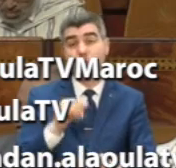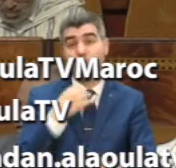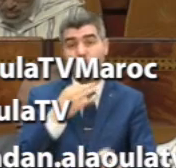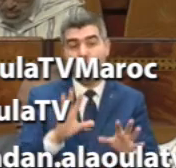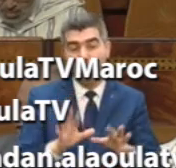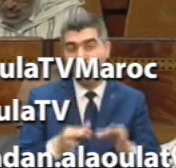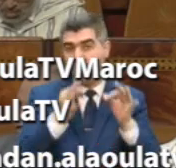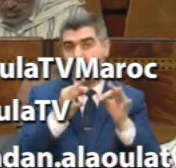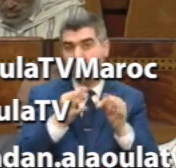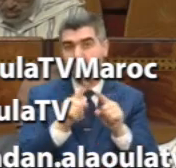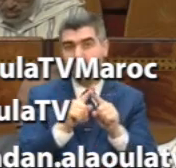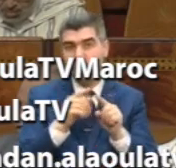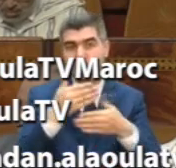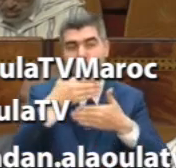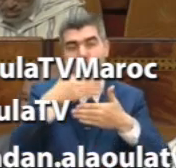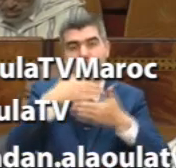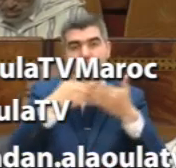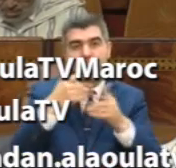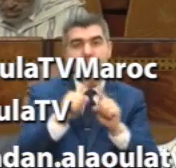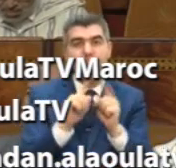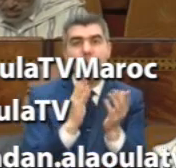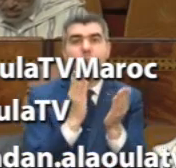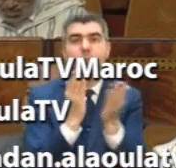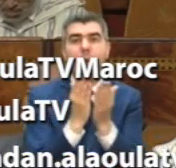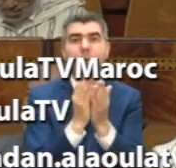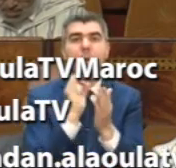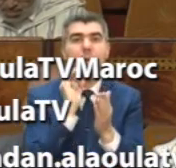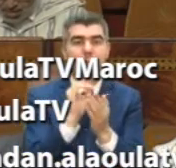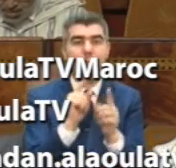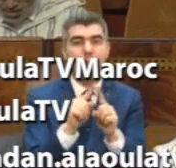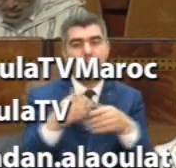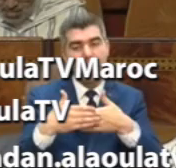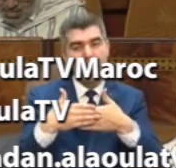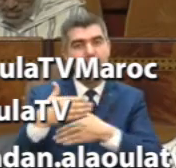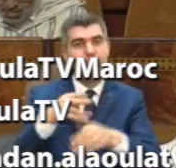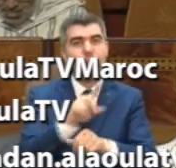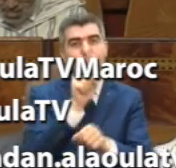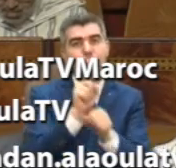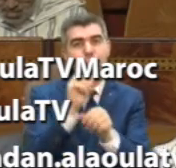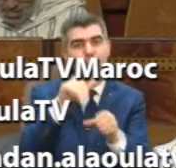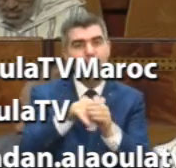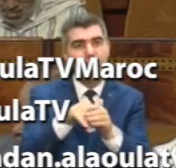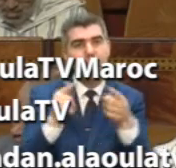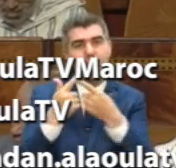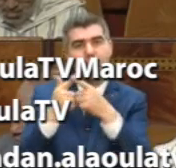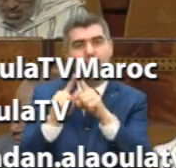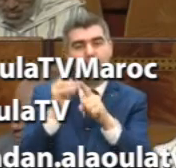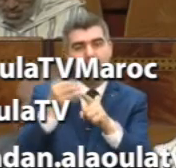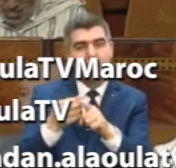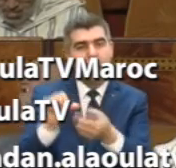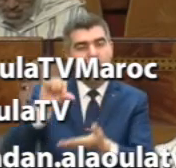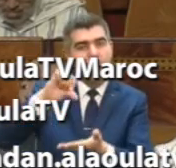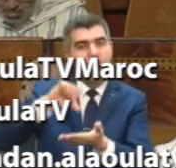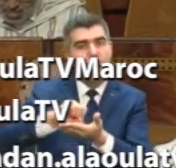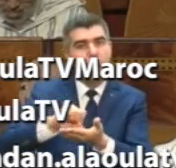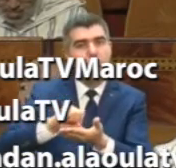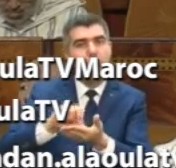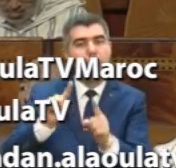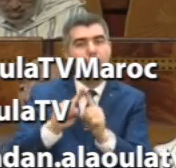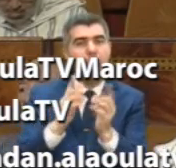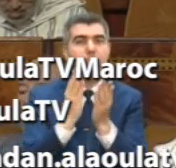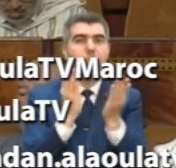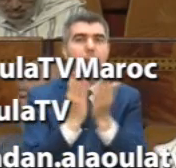السيد الوزير بإحداث إعدادية بجامعة جدر المنبهة المجاورة وإحداث نواة ثانوية